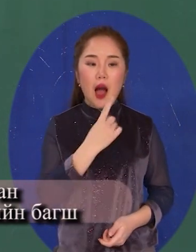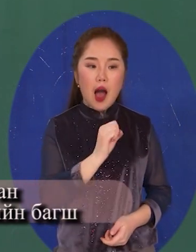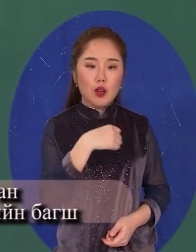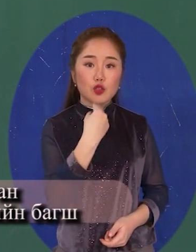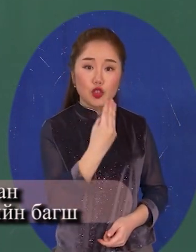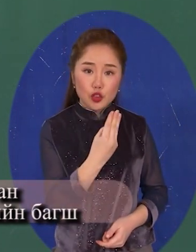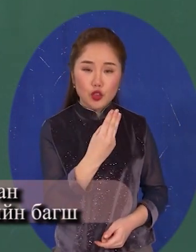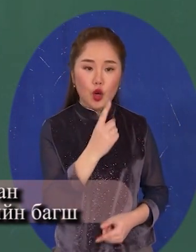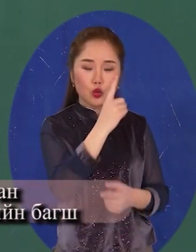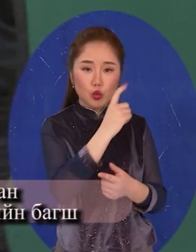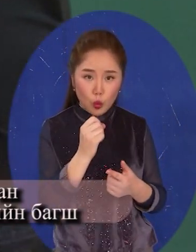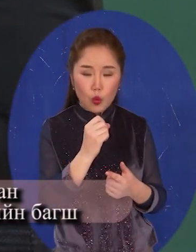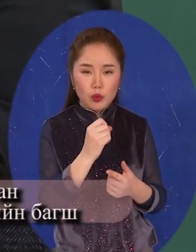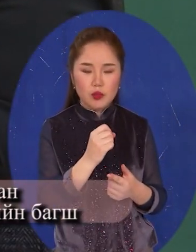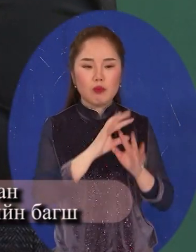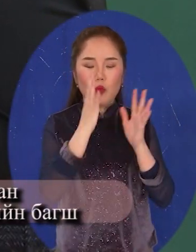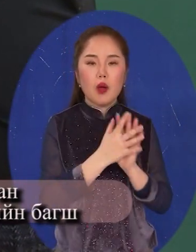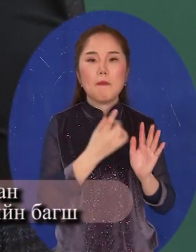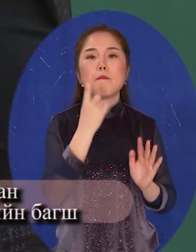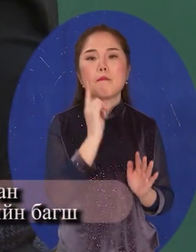degen söz.